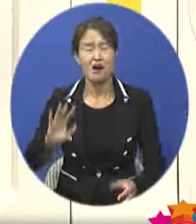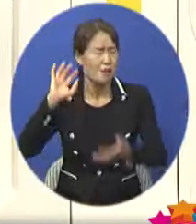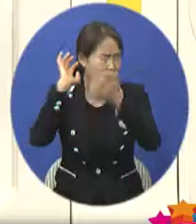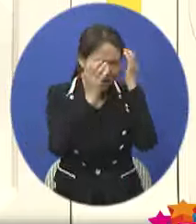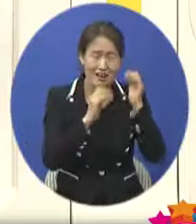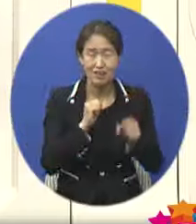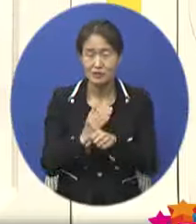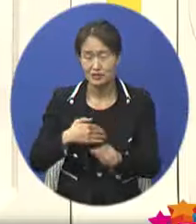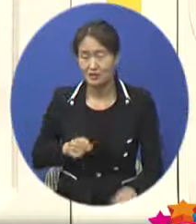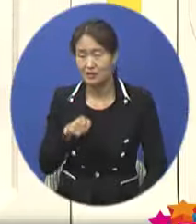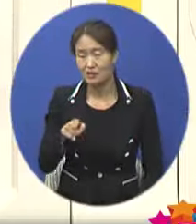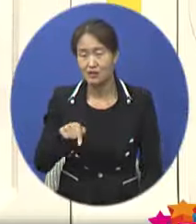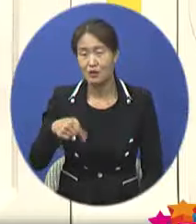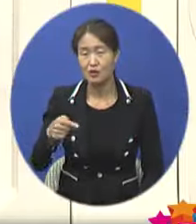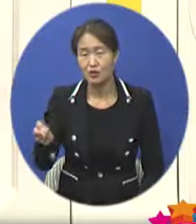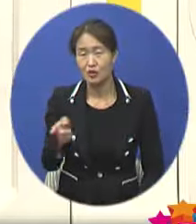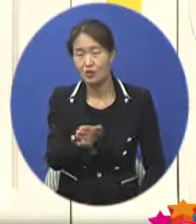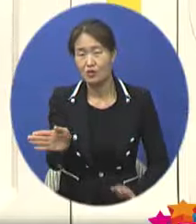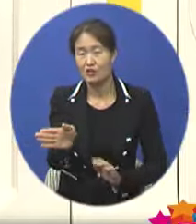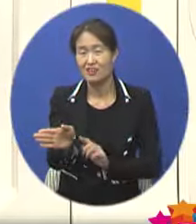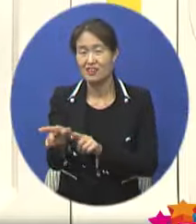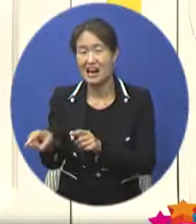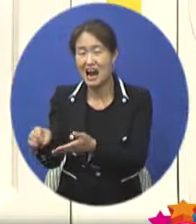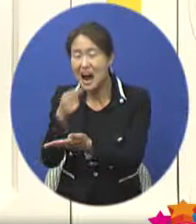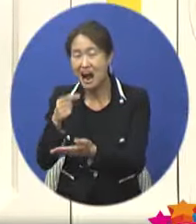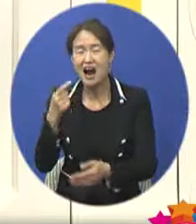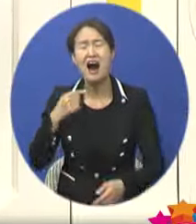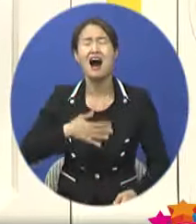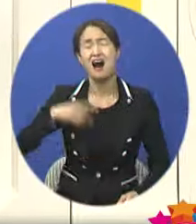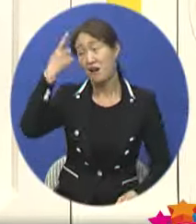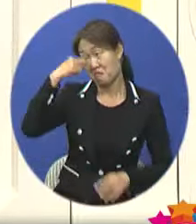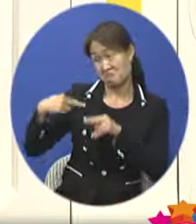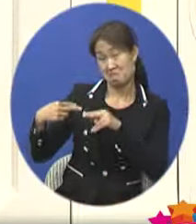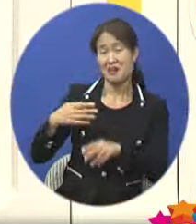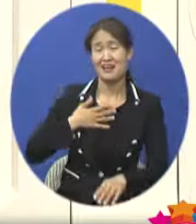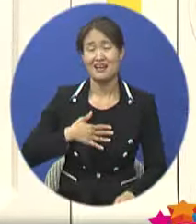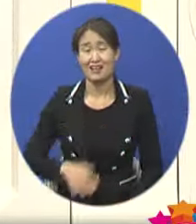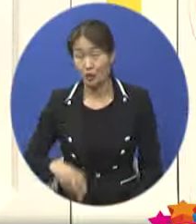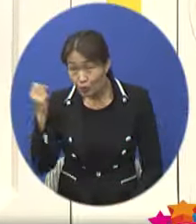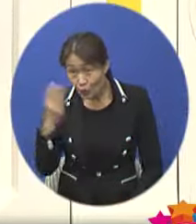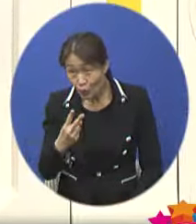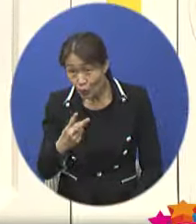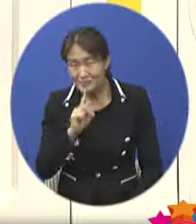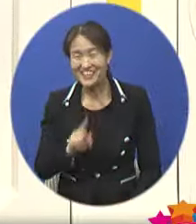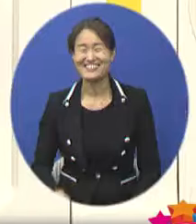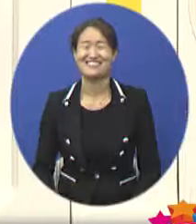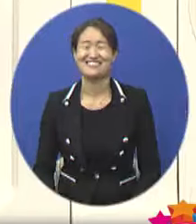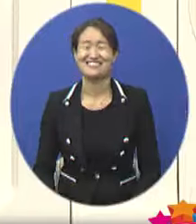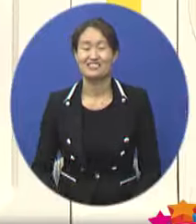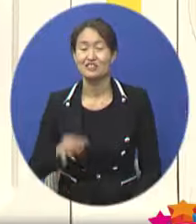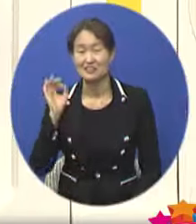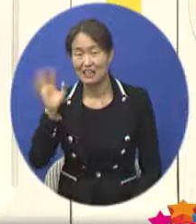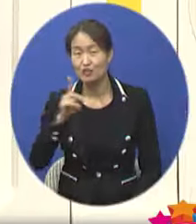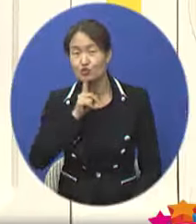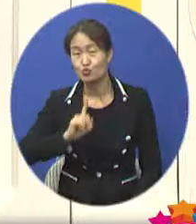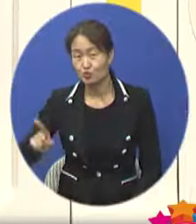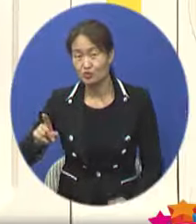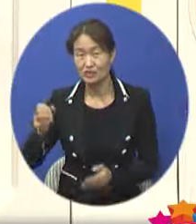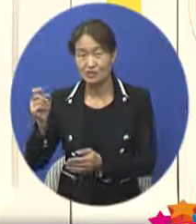복잡하니까 딱 들어가서 두 번째 집 가면은 네. 그 알아요, 이제 얼굴까지. 예, 예. 또 오셨네, 그래. 그래, 거기서 사가